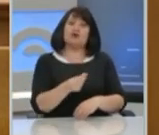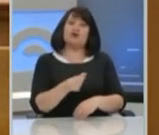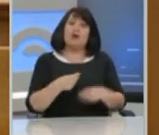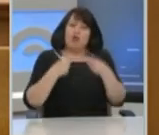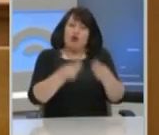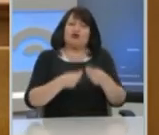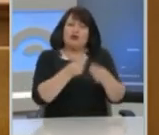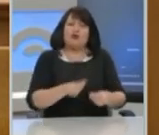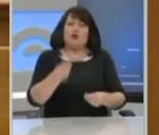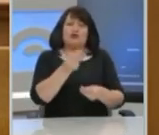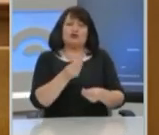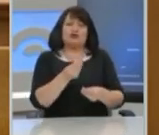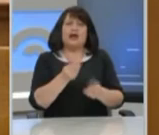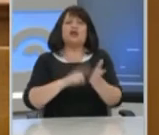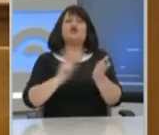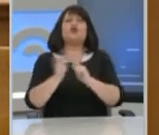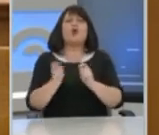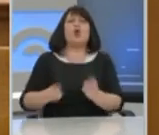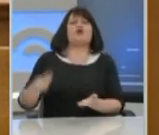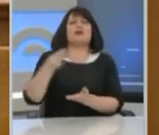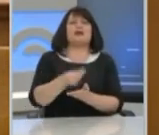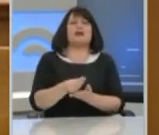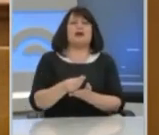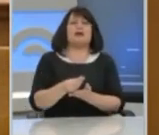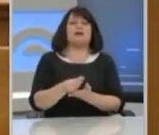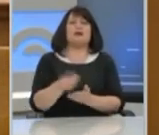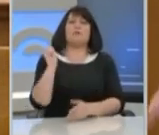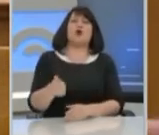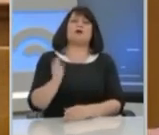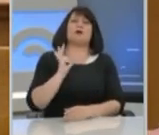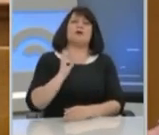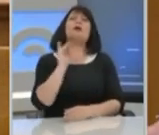τόσα και το φέρνετε και ως τροπολογία χωρίς συνεννόηση.